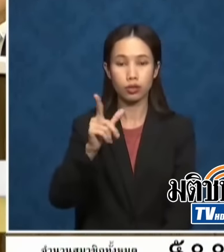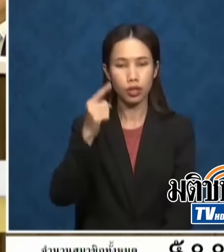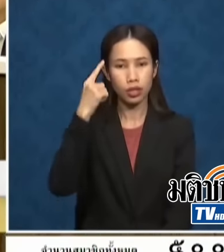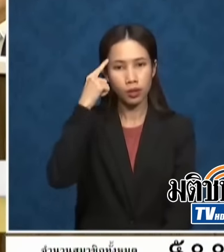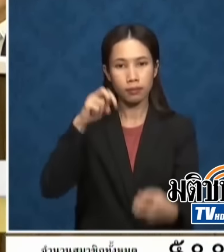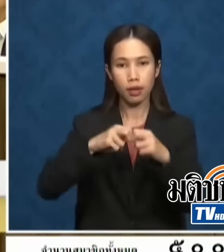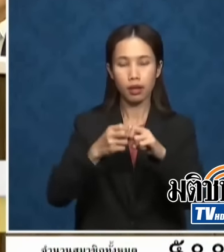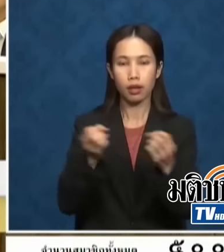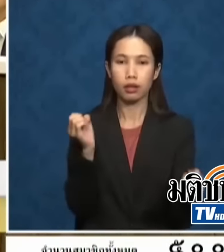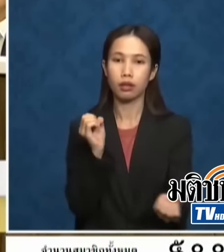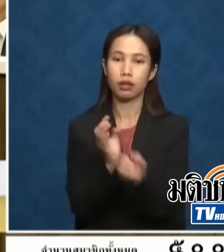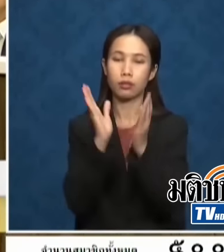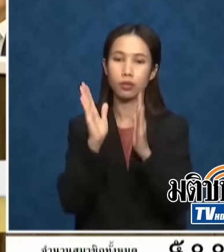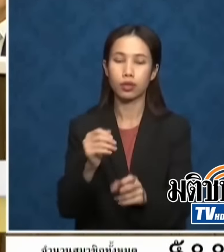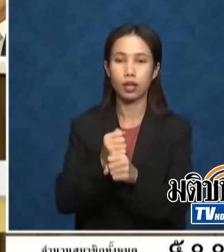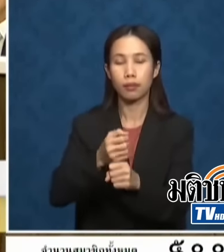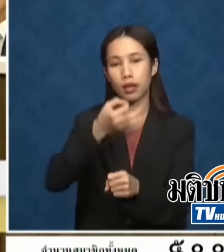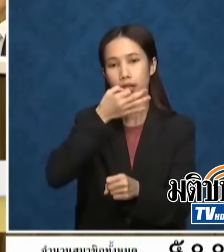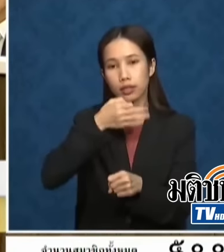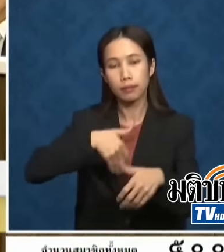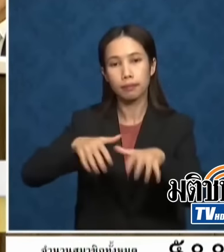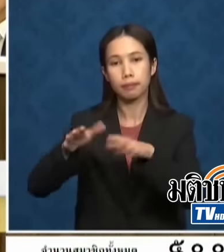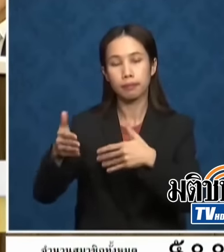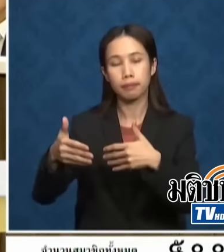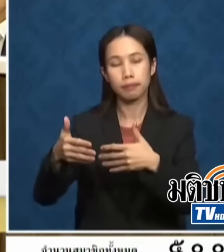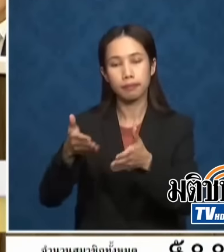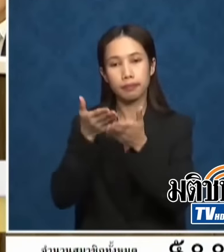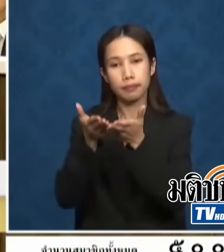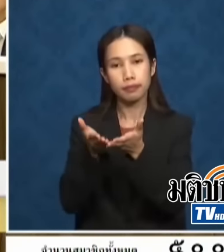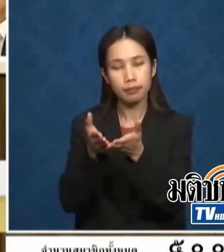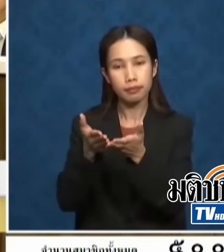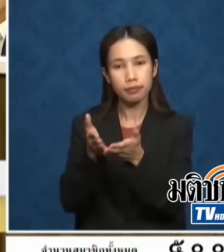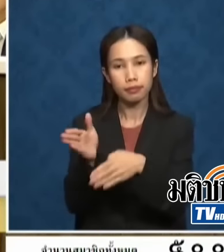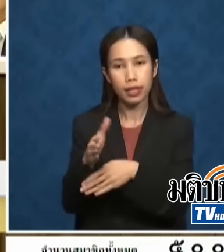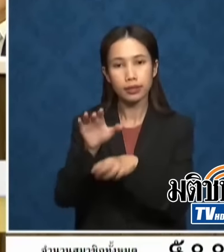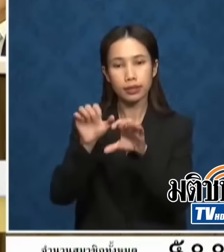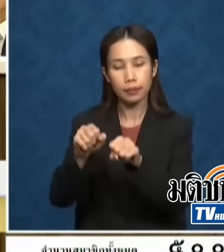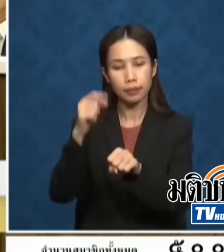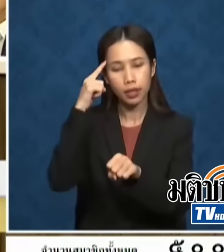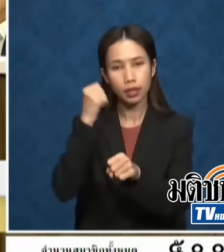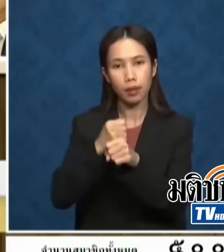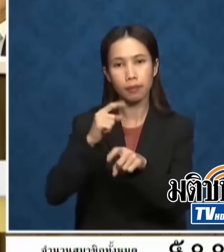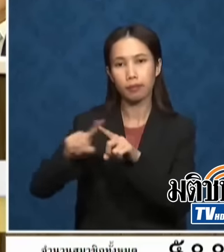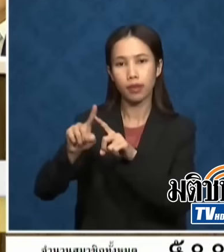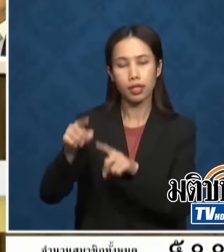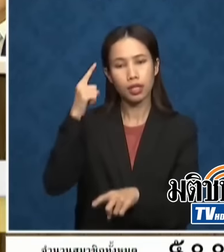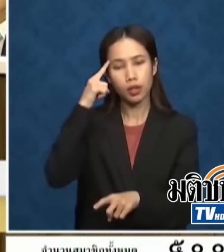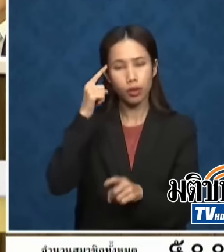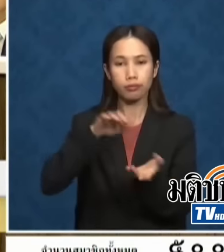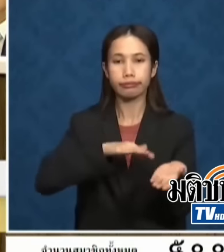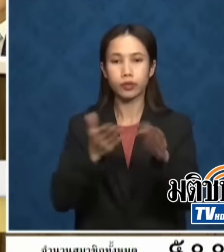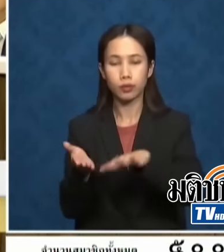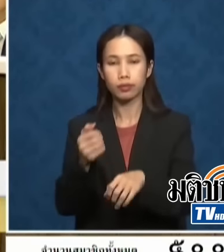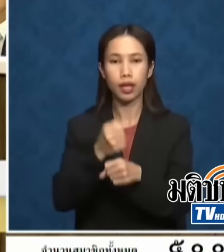ของพี่น้องชาวประมงและประชาชนที่เกี่ยวข้องธุรกิจที่เกี่ยวข้องทั่วประเทศก็คือการประมงไทยล่มสล